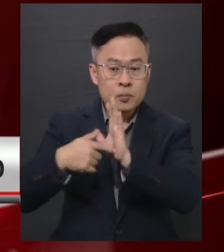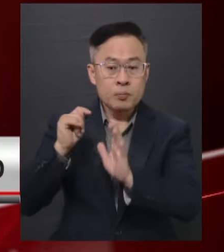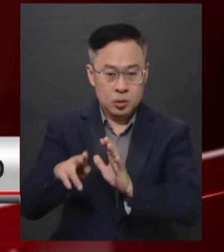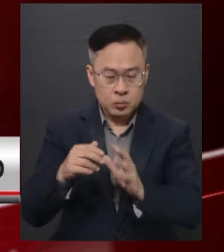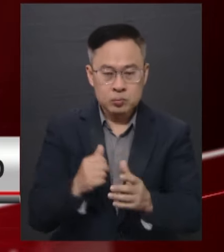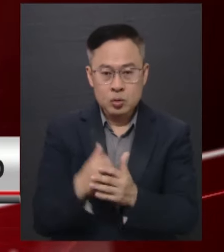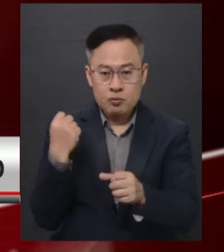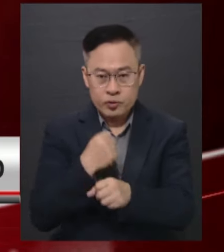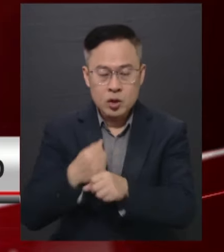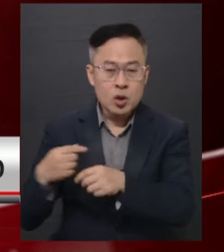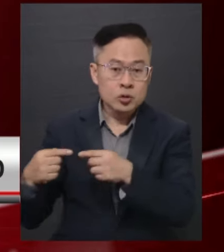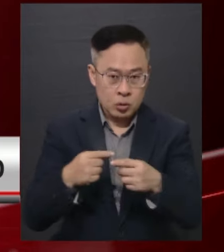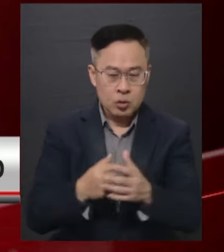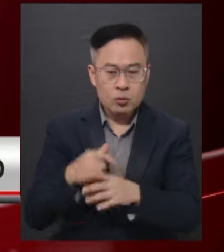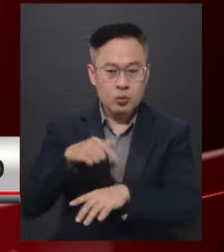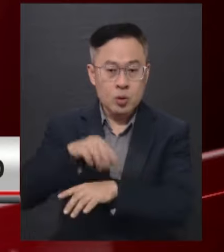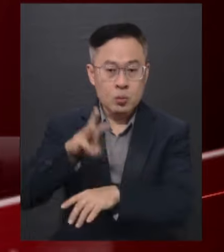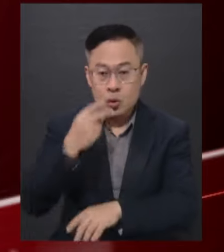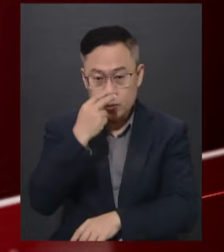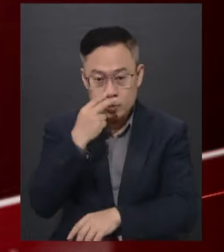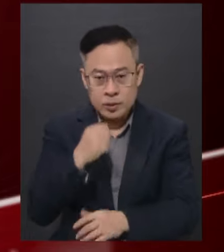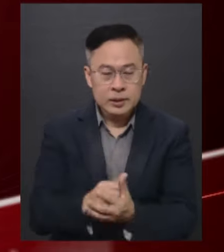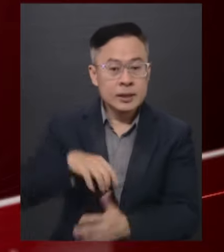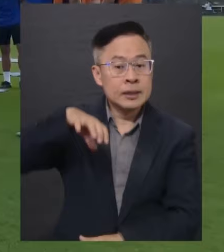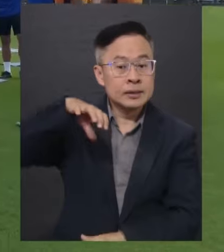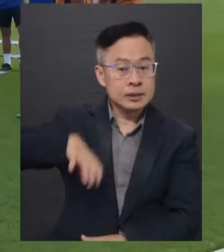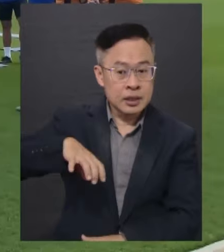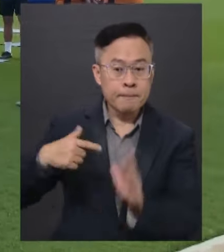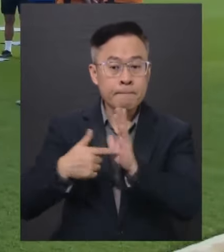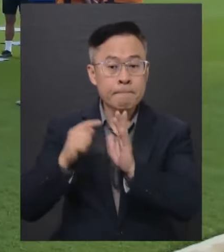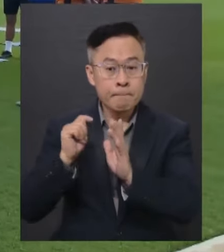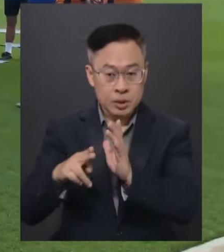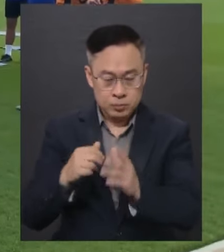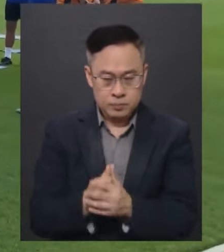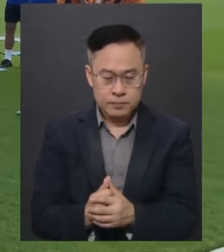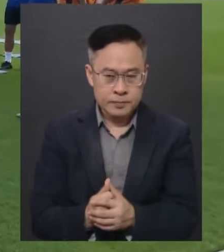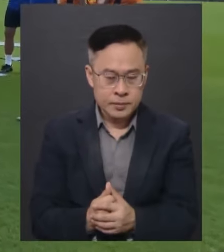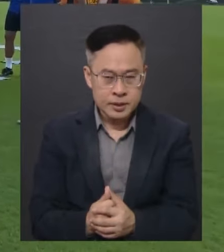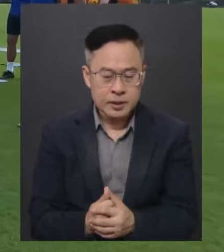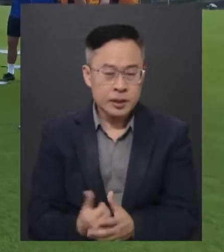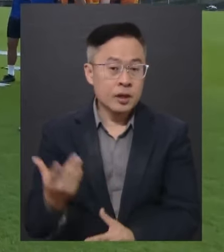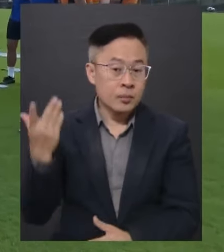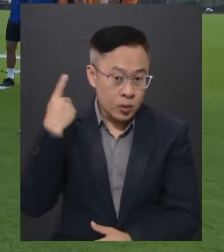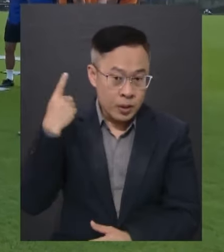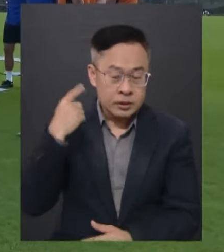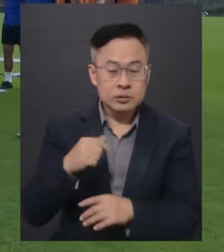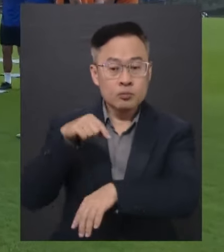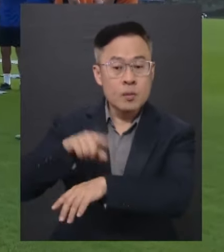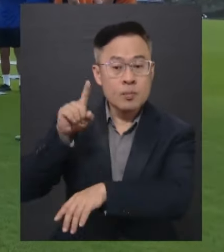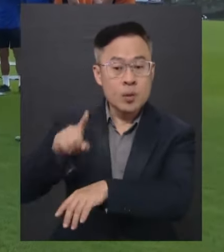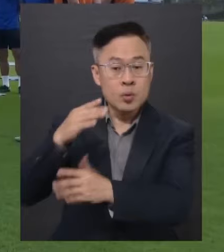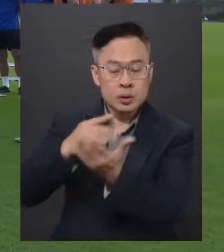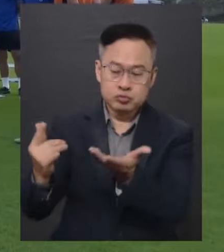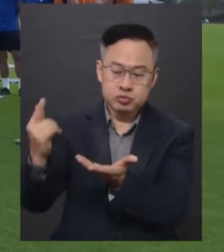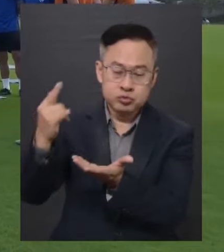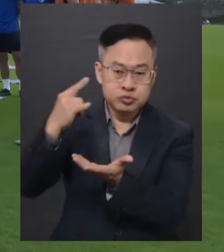ขยันมากๆไปดูบรรยากาศการซ้อมกันหน่อยที่ที่สนาม BGTraining Centerนะครับเมื่อวานนี้ครับช้างศึกทีมชาติไทยของเราครับหลังจากกลับมาถึงประเทศไทย